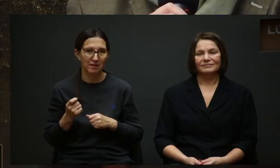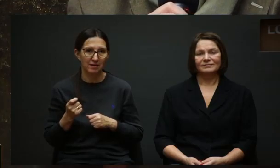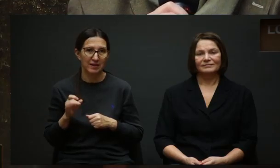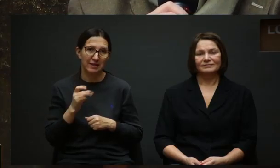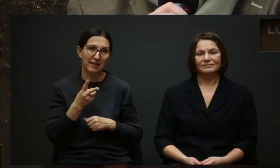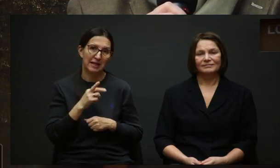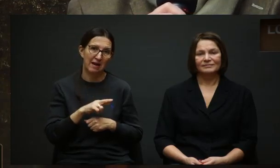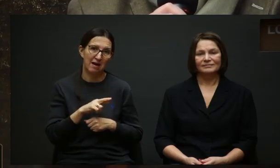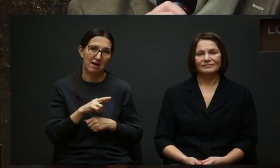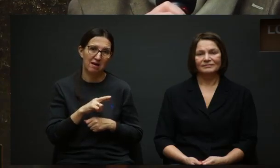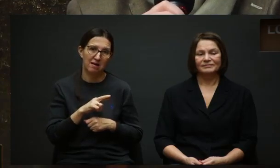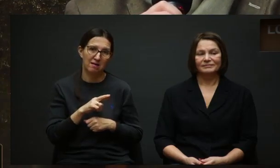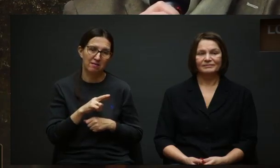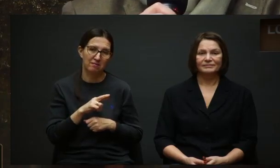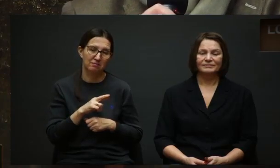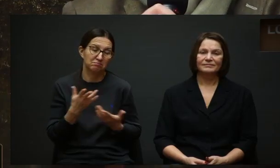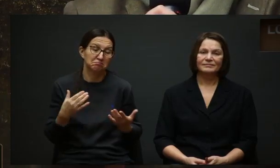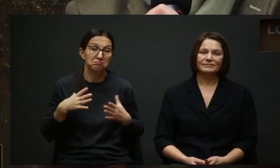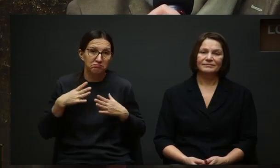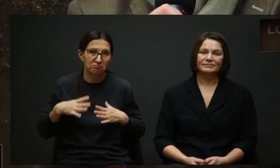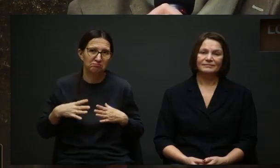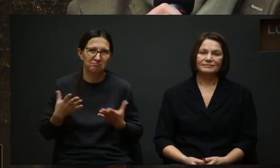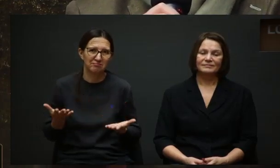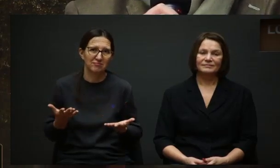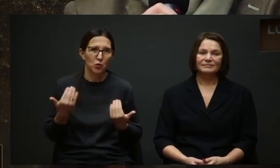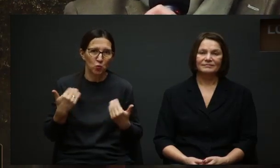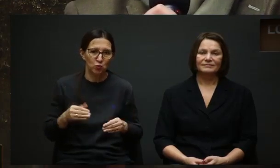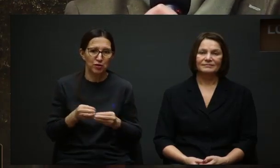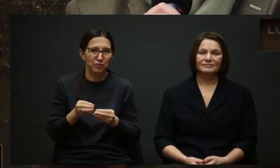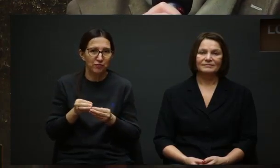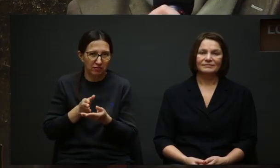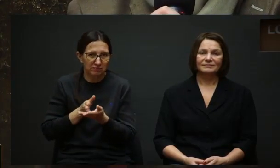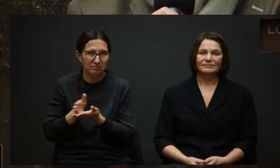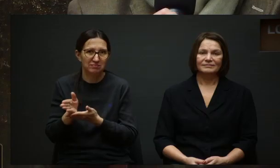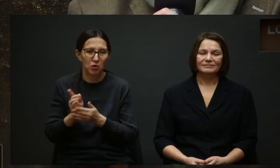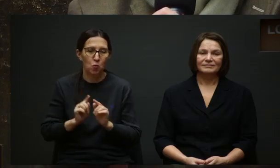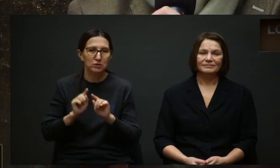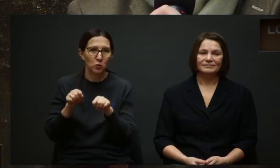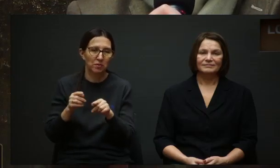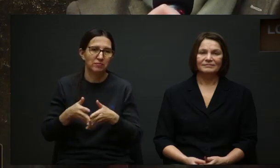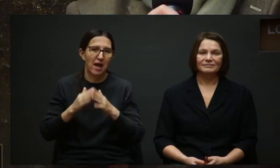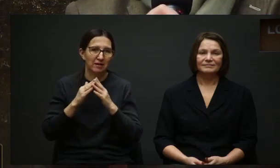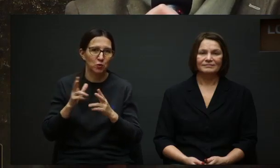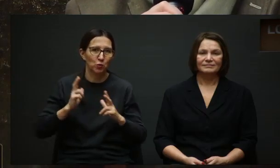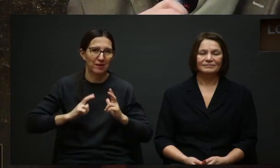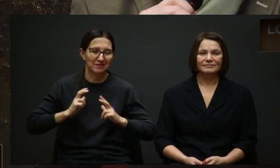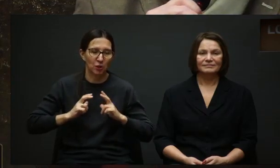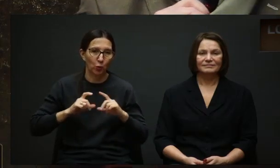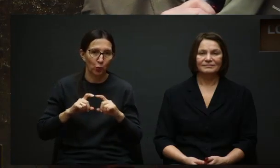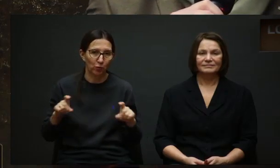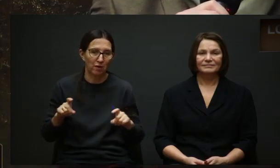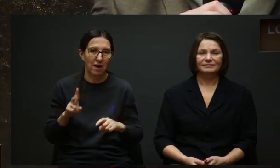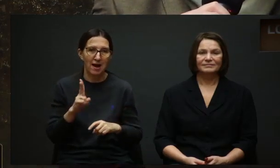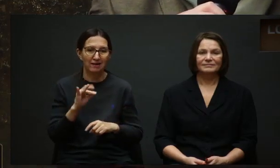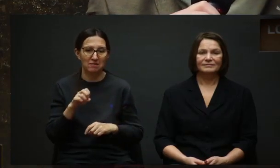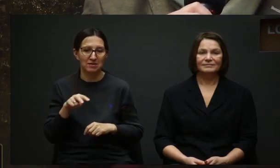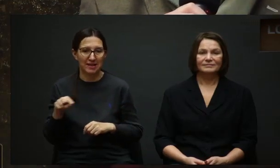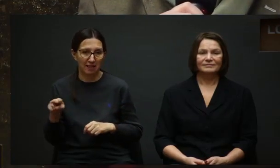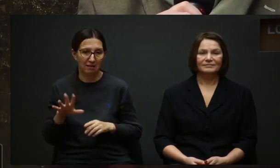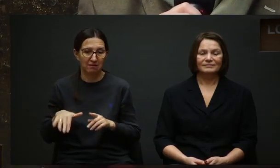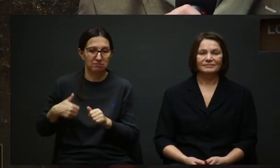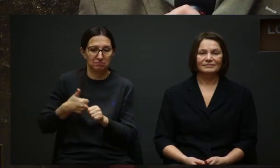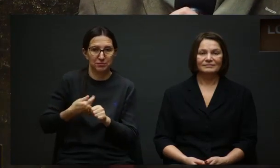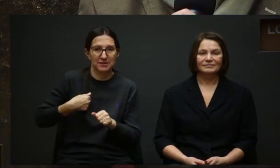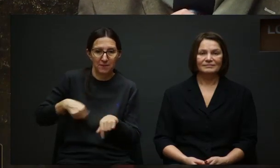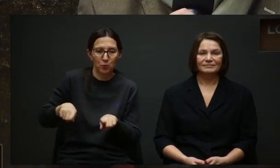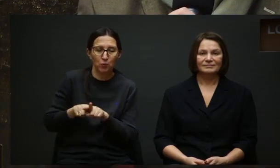Я по неизбежной уже стезе поступил в архитектурный институт. Кирилл вслед за мной